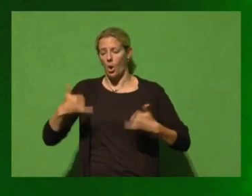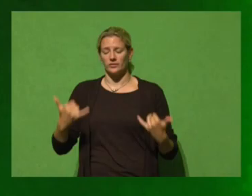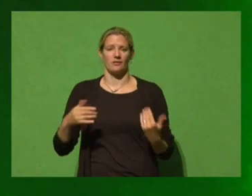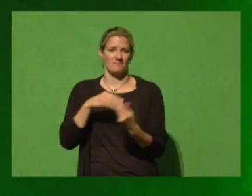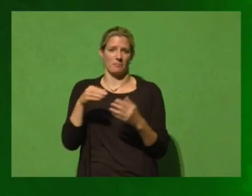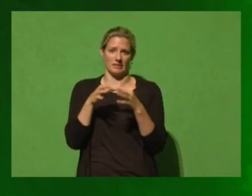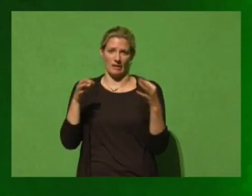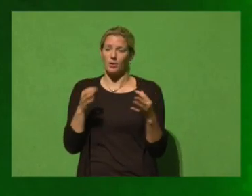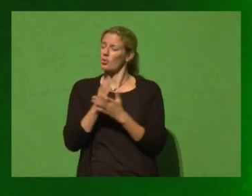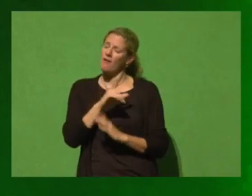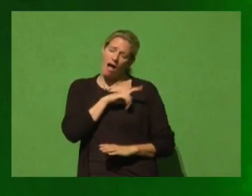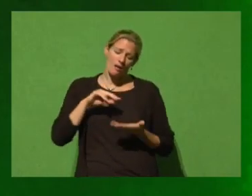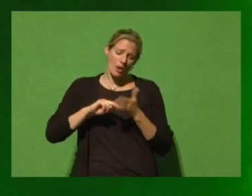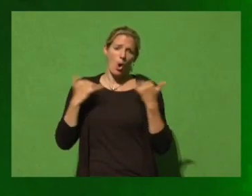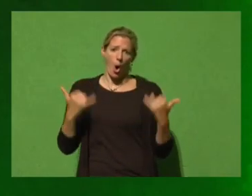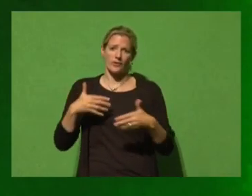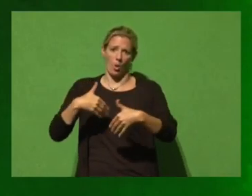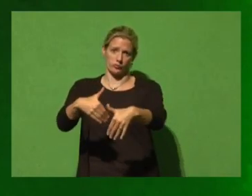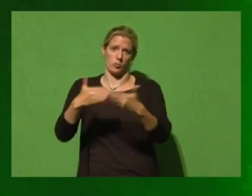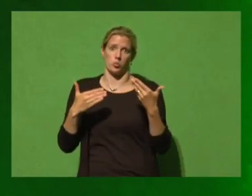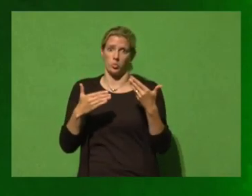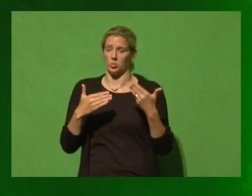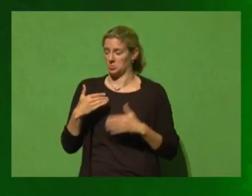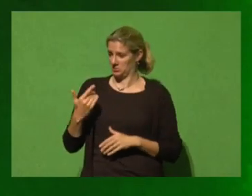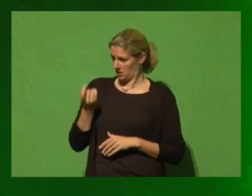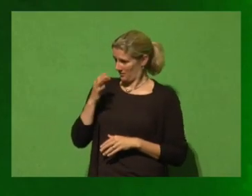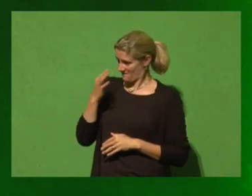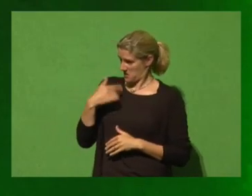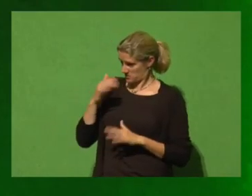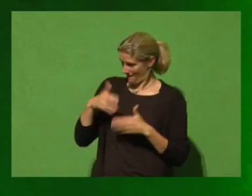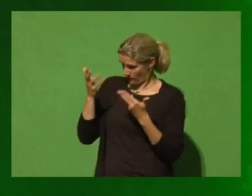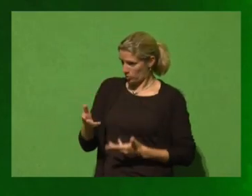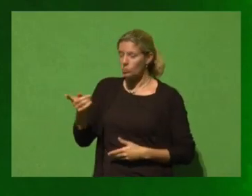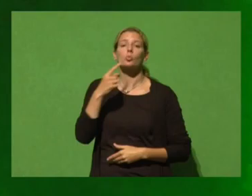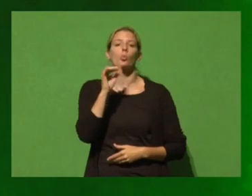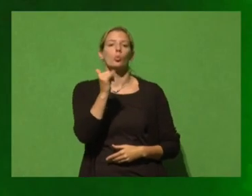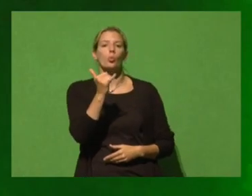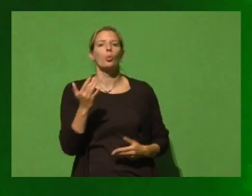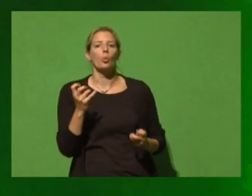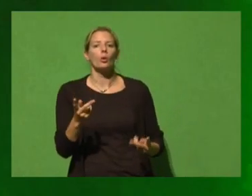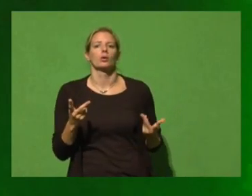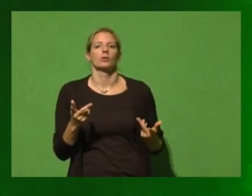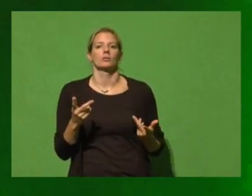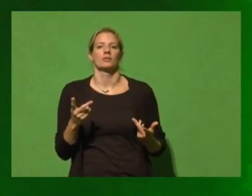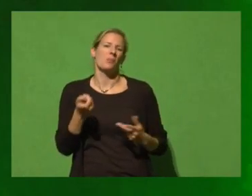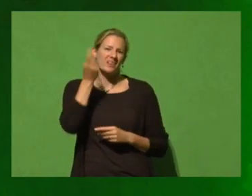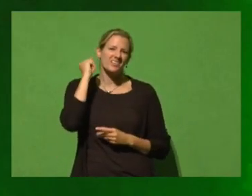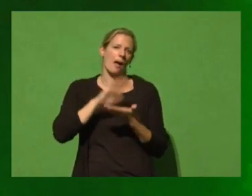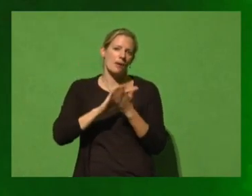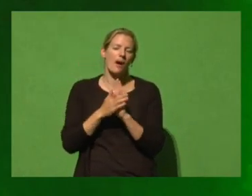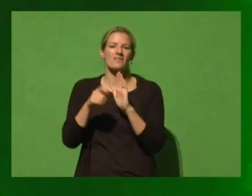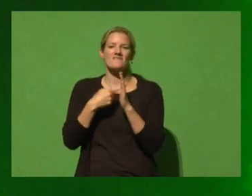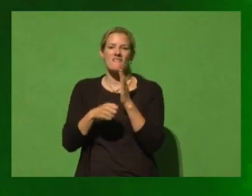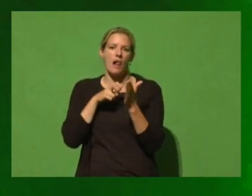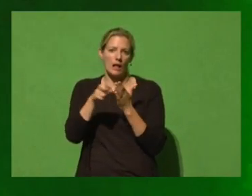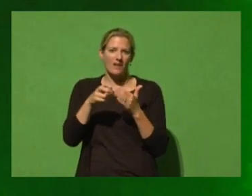denen heute einen Ausflug macht. Ich habe gestern mit ihr gesprochen, ob das okay ist, dass ich sie heute vorstelle. Dann konnten wir nämlich den Wahlgang auf heute verschieben und gestern